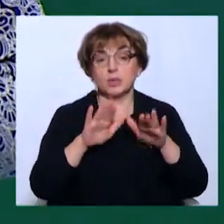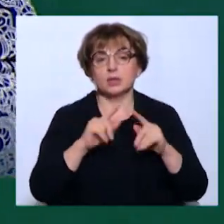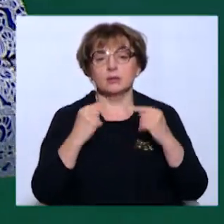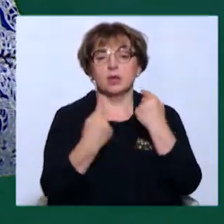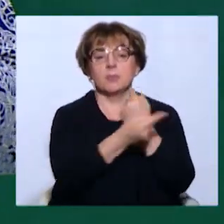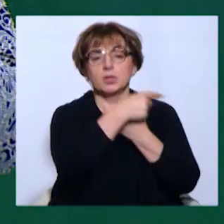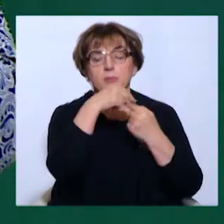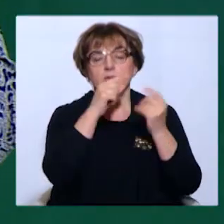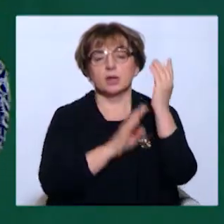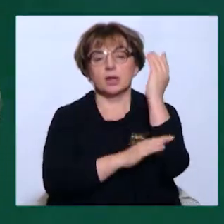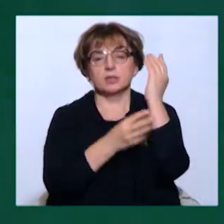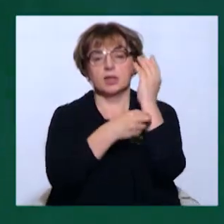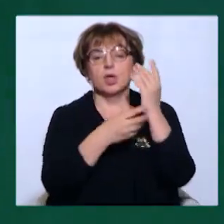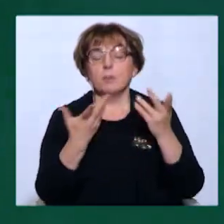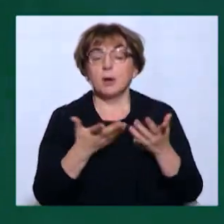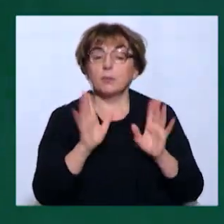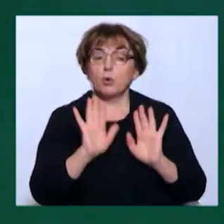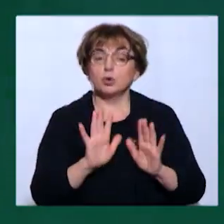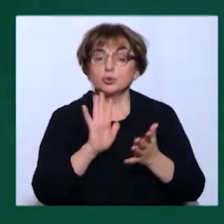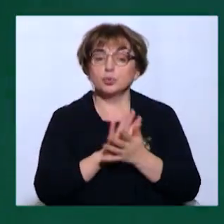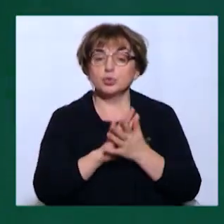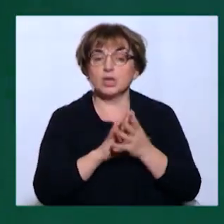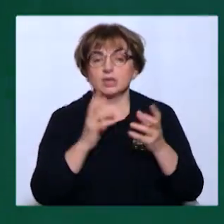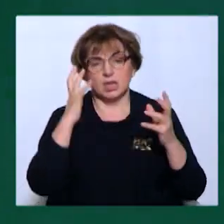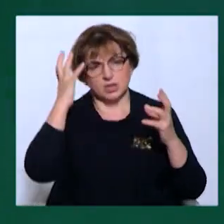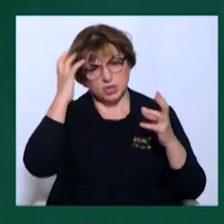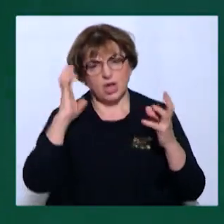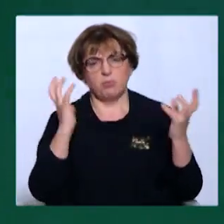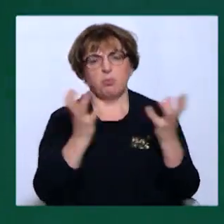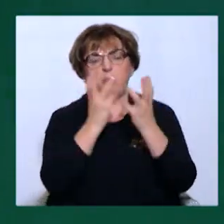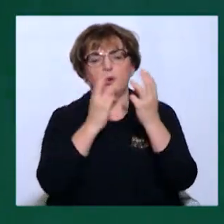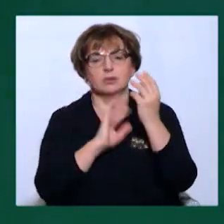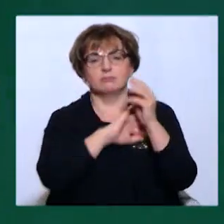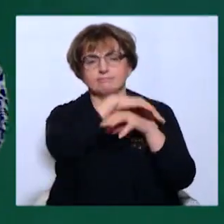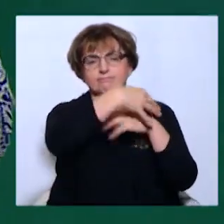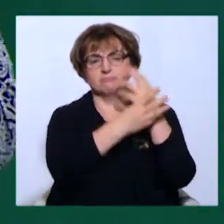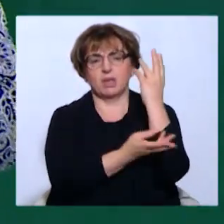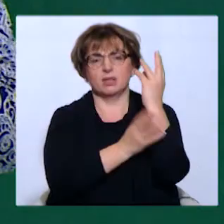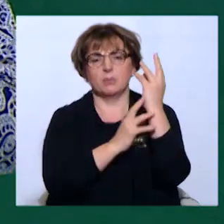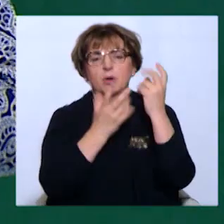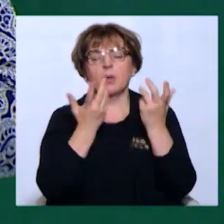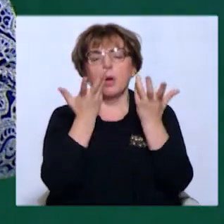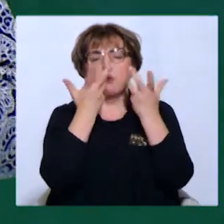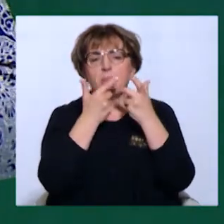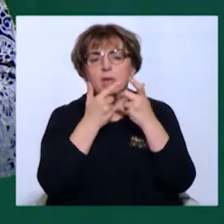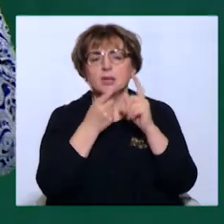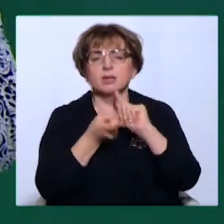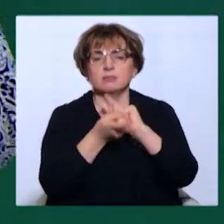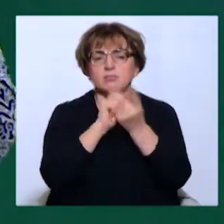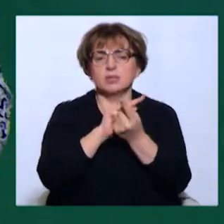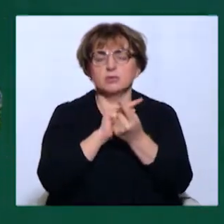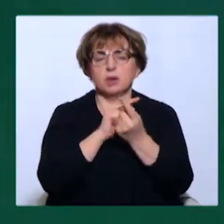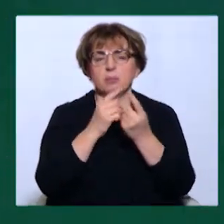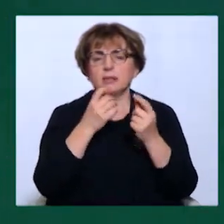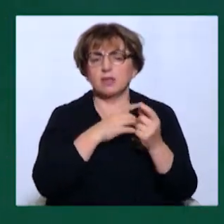ხოლო დაჭუჭყიანებულ გარემოში და მჭვარტლით დაფარული არყის ხე ხდება უფრო მუქი ფერის და რაც მთავარია,